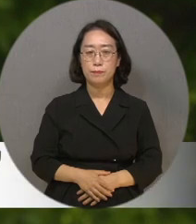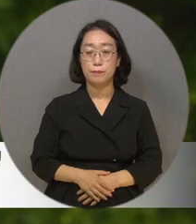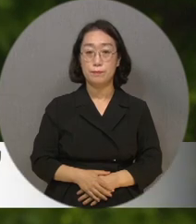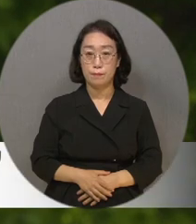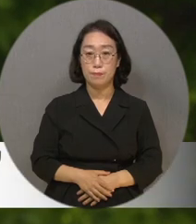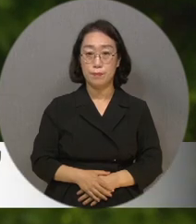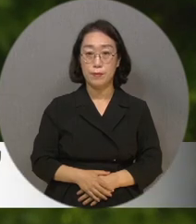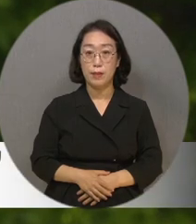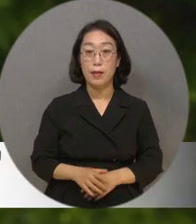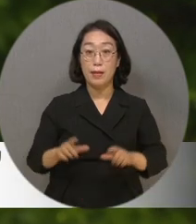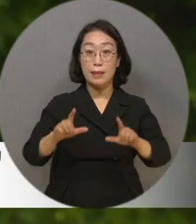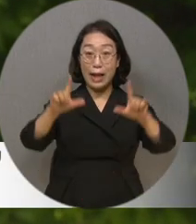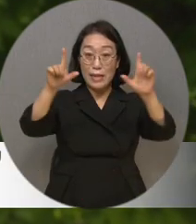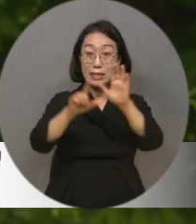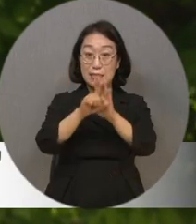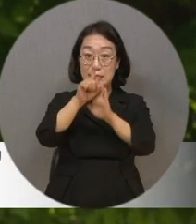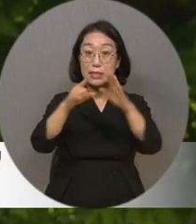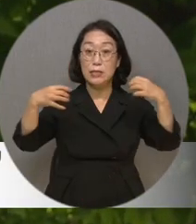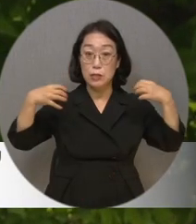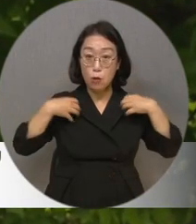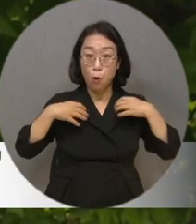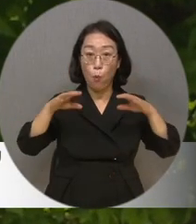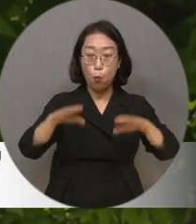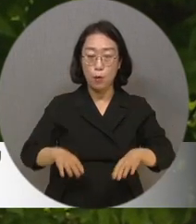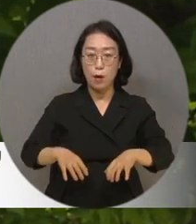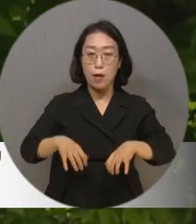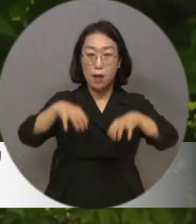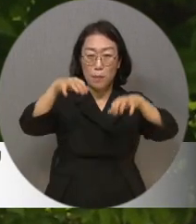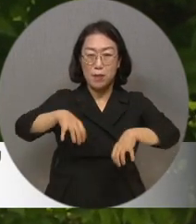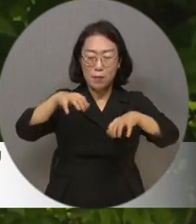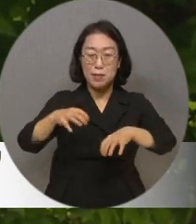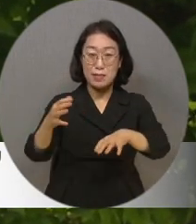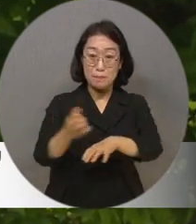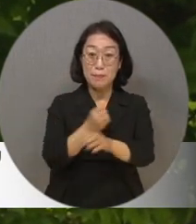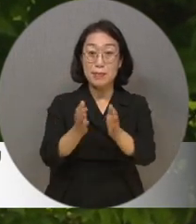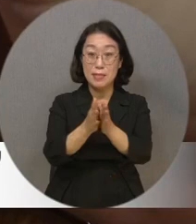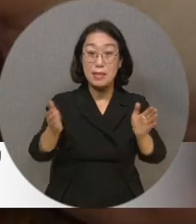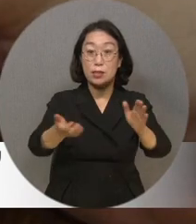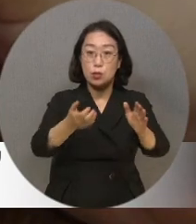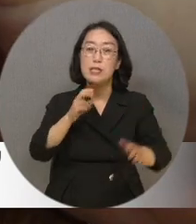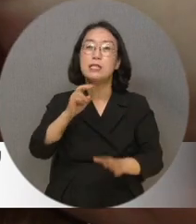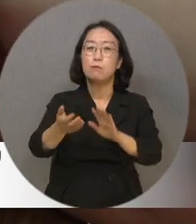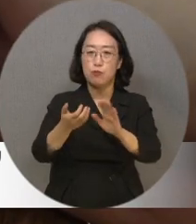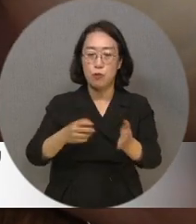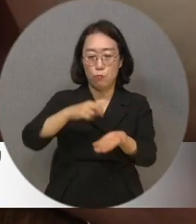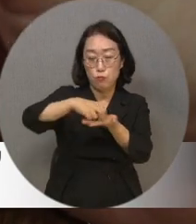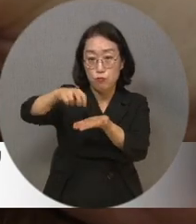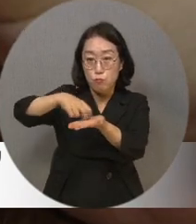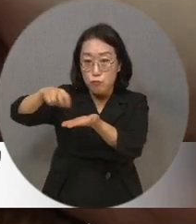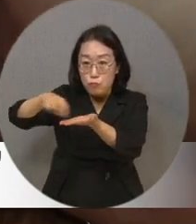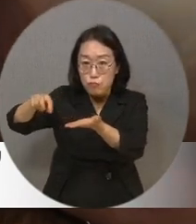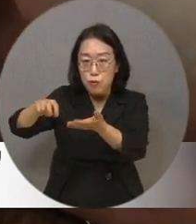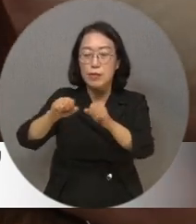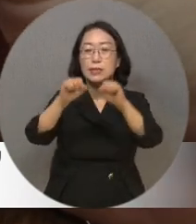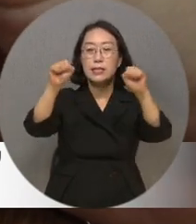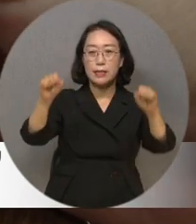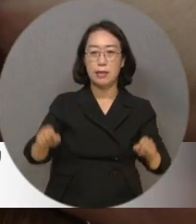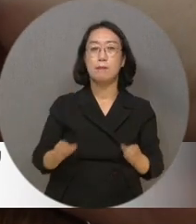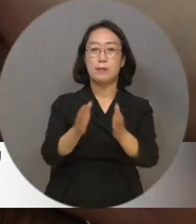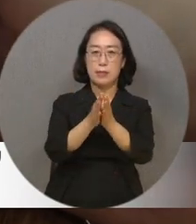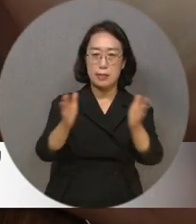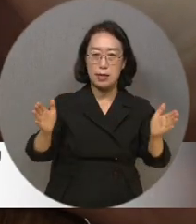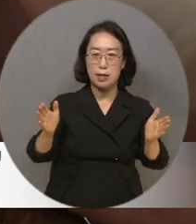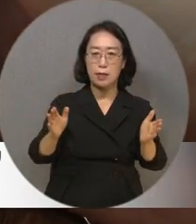한편 기상청은 올해부터 집중호우 발생 최소 20분 전 긴급 재난 문자를 직접 발송하는 시스템을